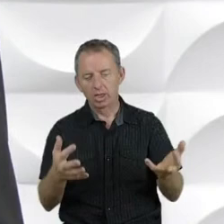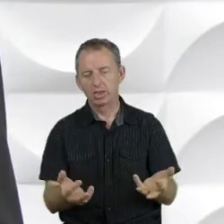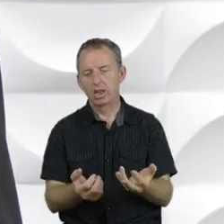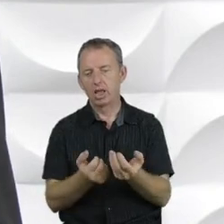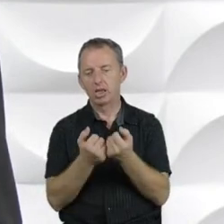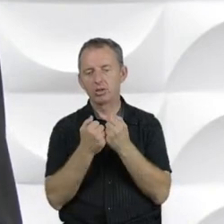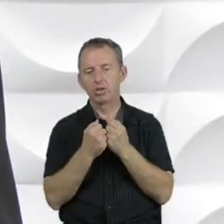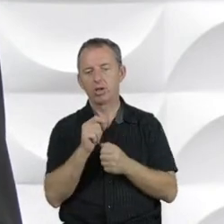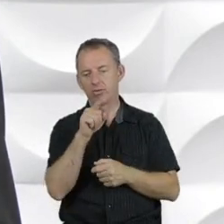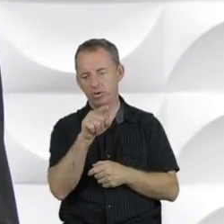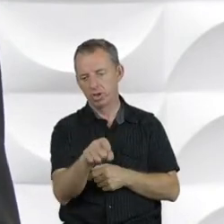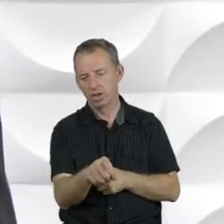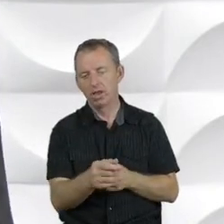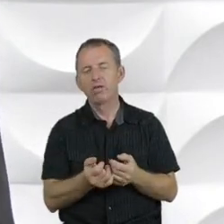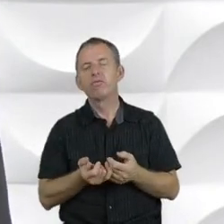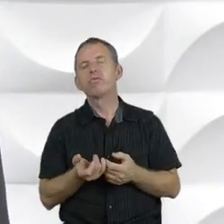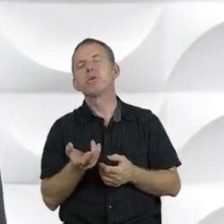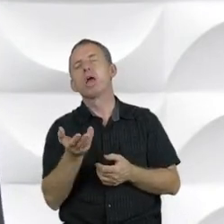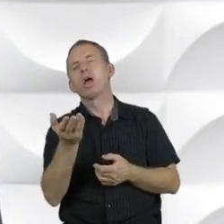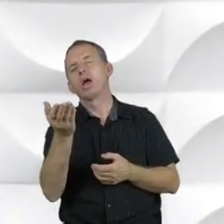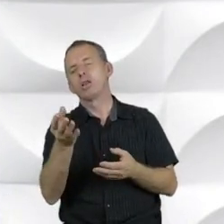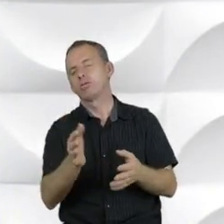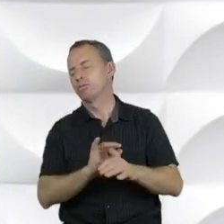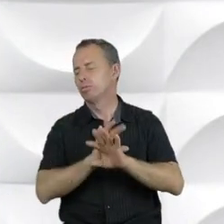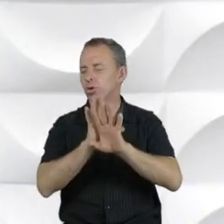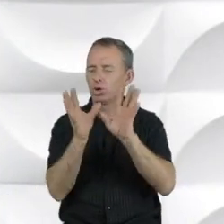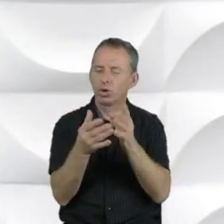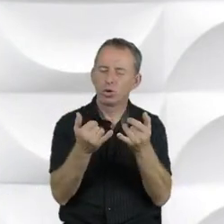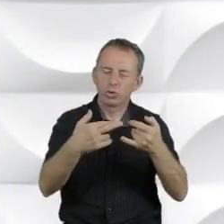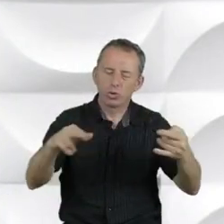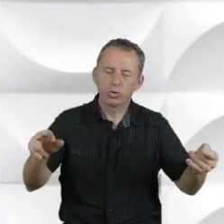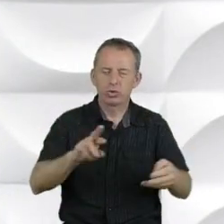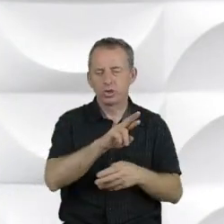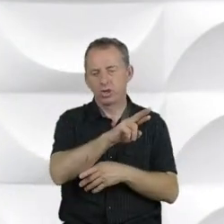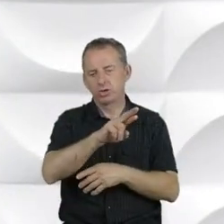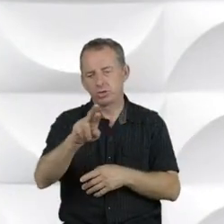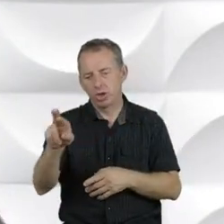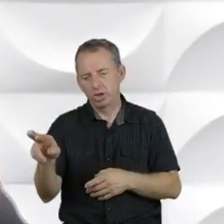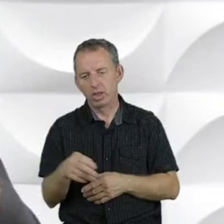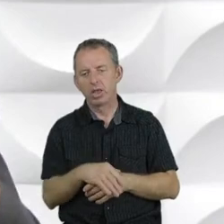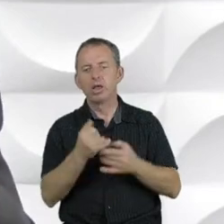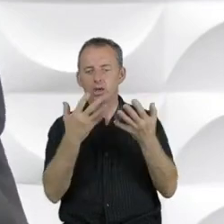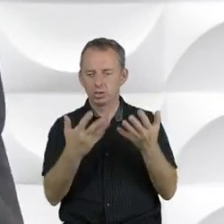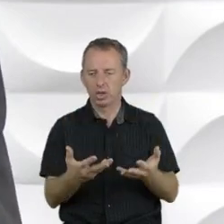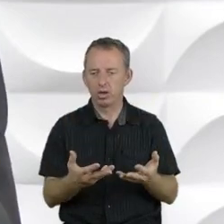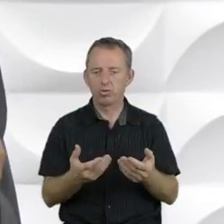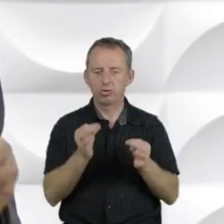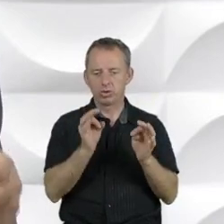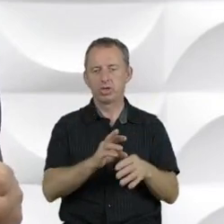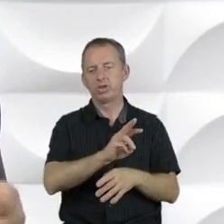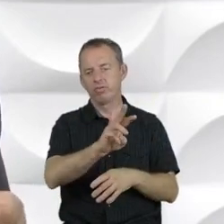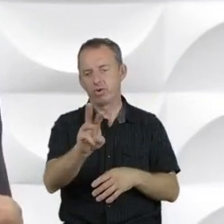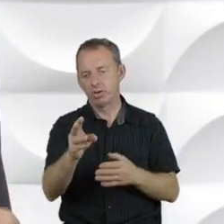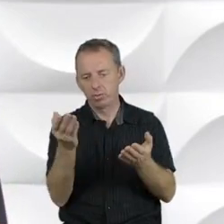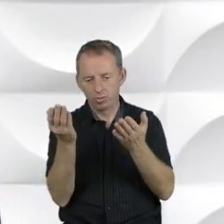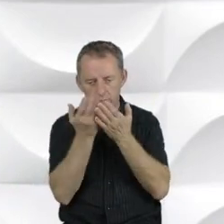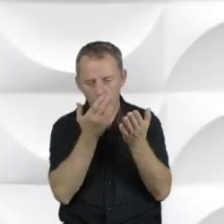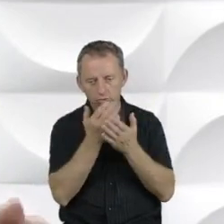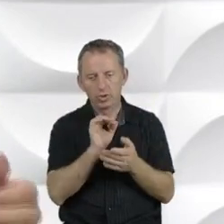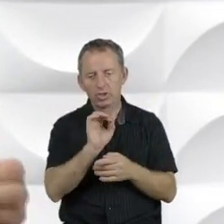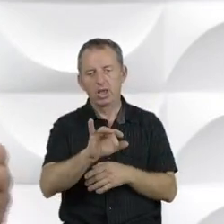w niej wiele przeróżnych rzeczy. Ja chciałbym dzisiaj z wami mówić tak,